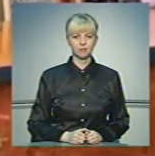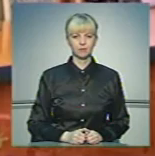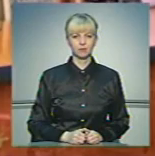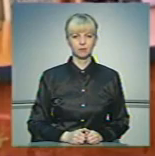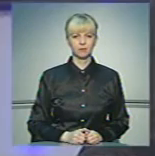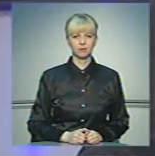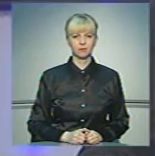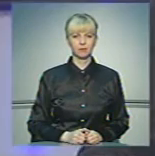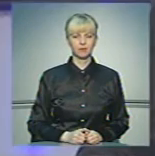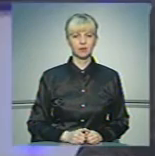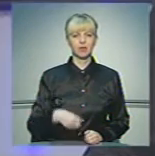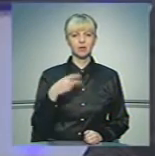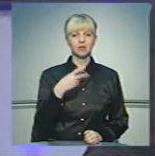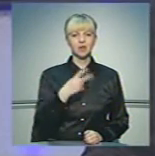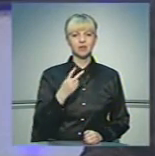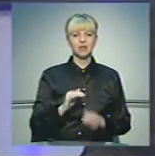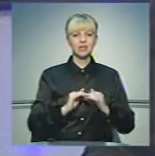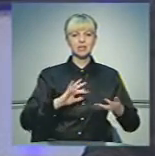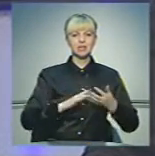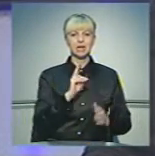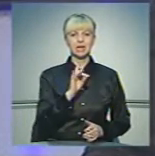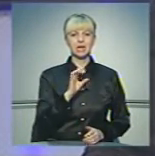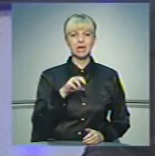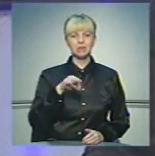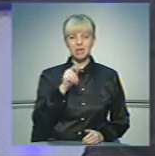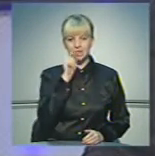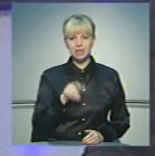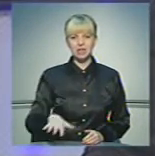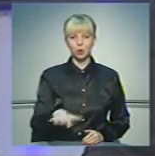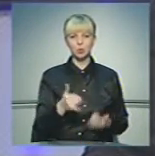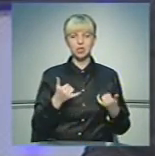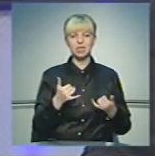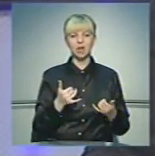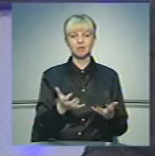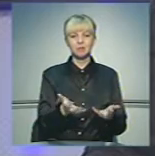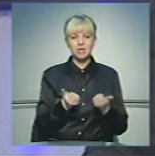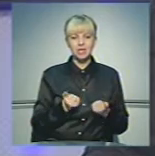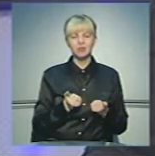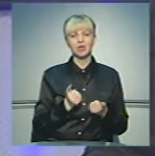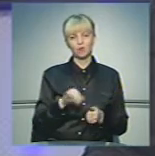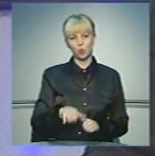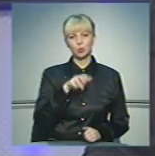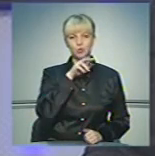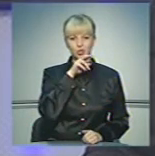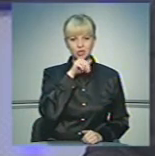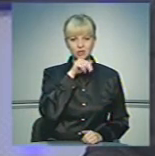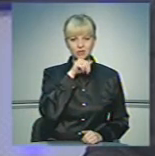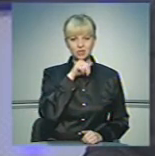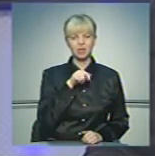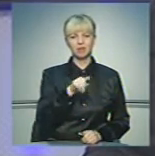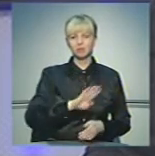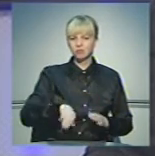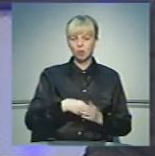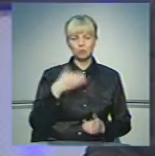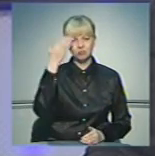«Буковина». 22 діток із села Кримське, що на Луганщині, нині прихистили і прийняли у Чернівцях. Їм